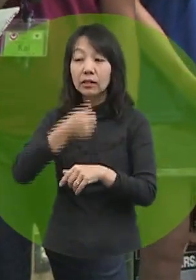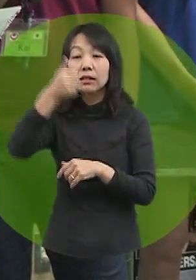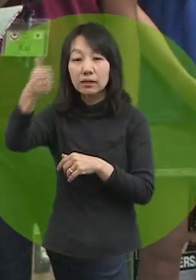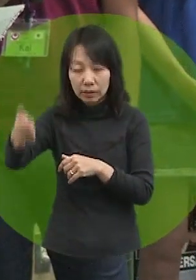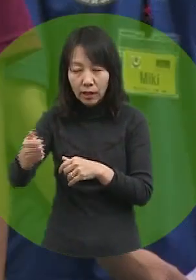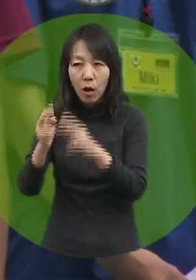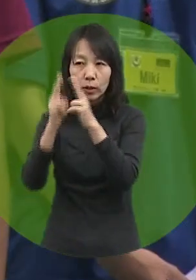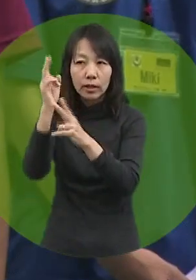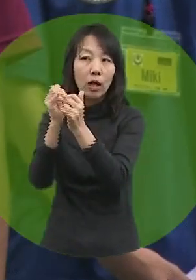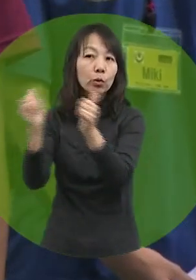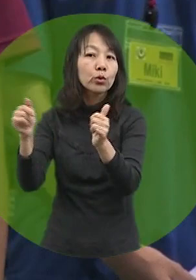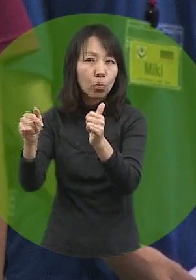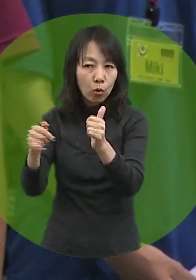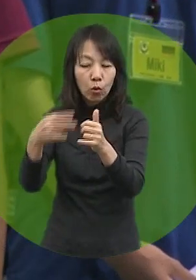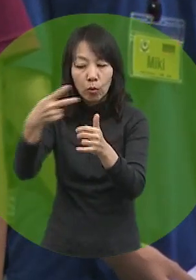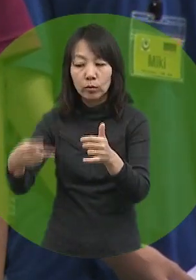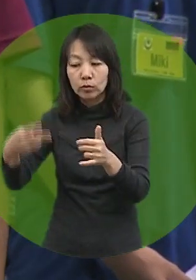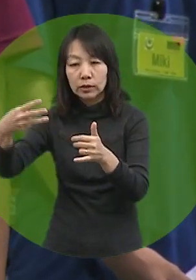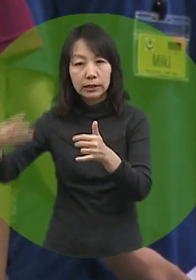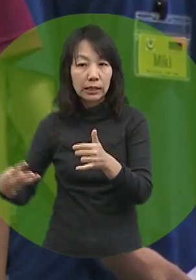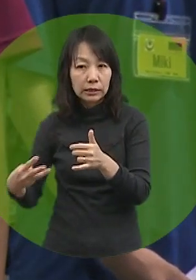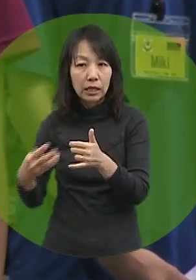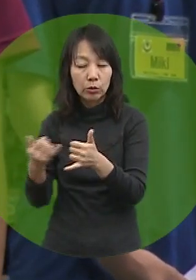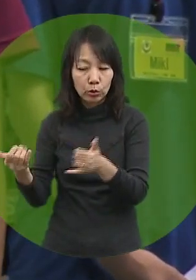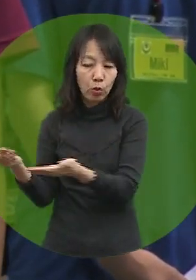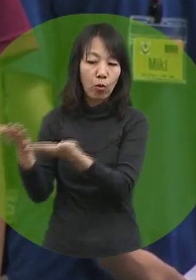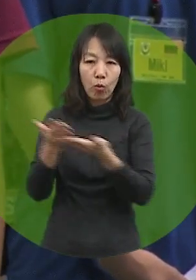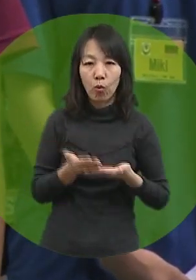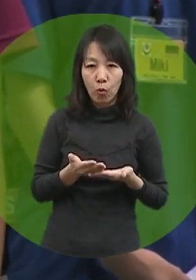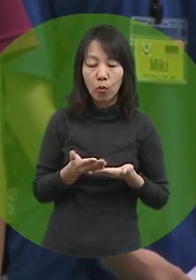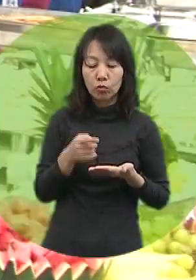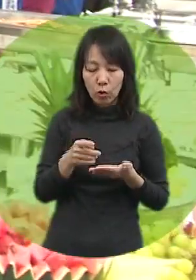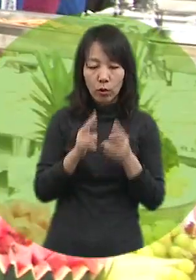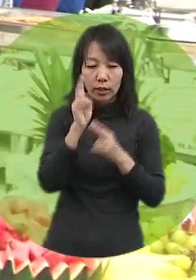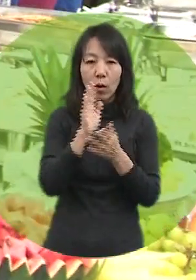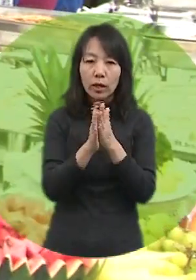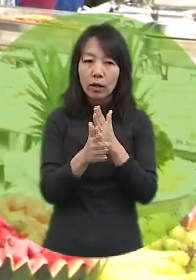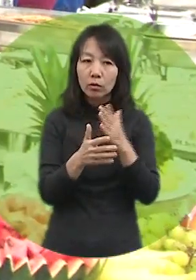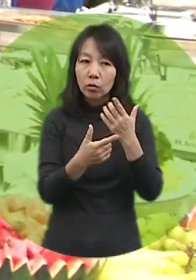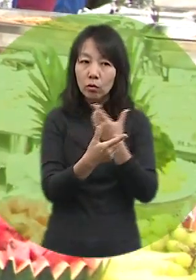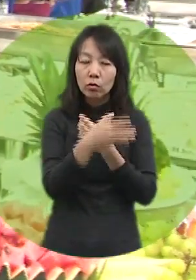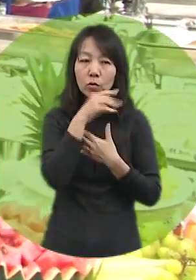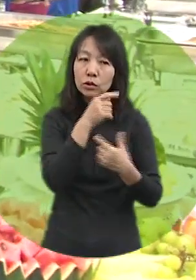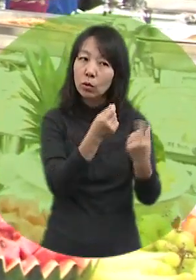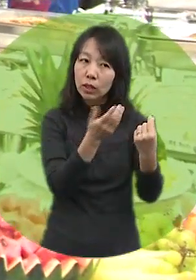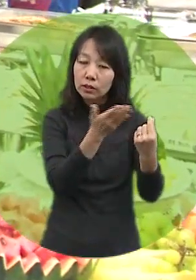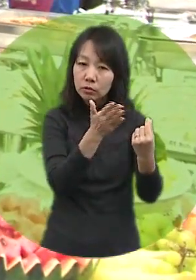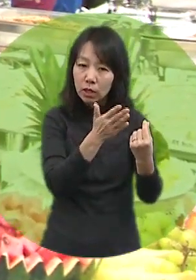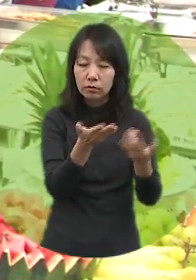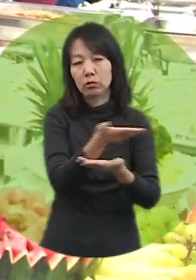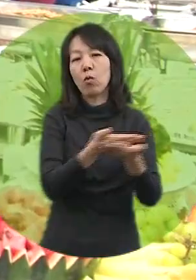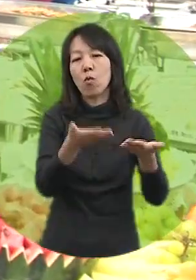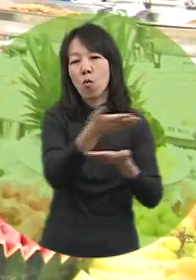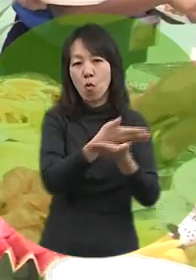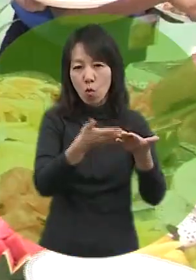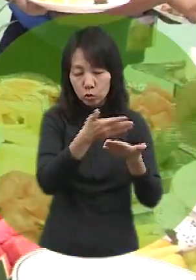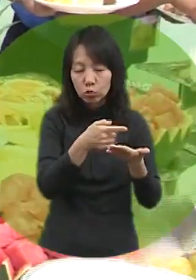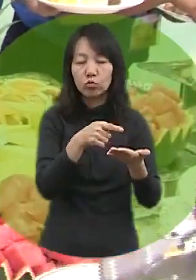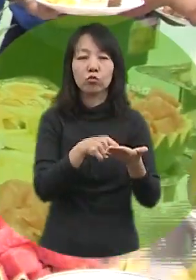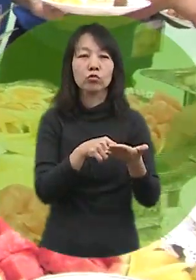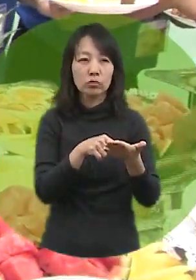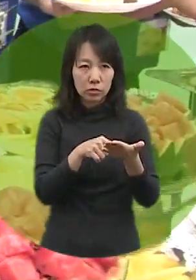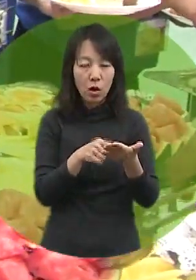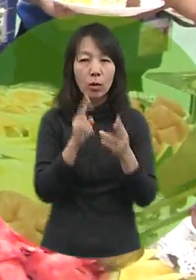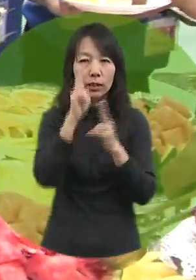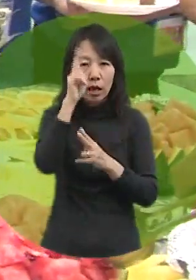待し、県内の同世代の子どもたちと生活を共にしながら、沖縄の移民の歴史や文化、自然